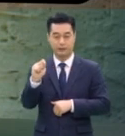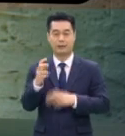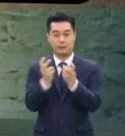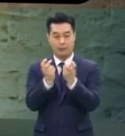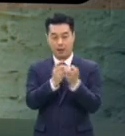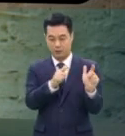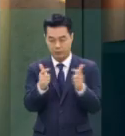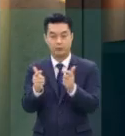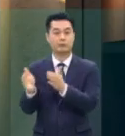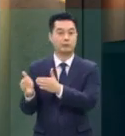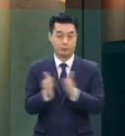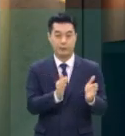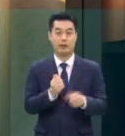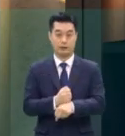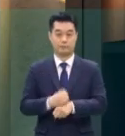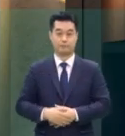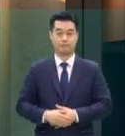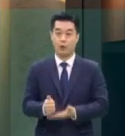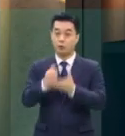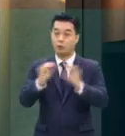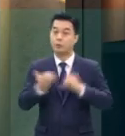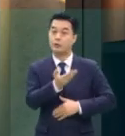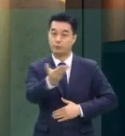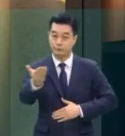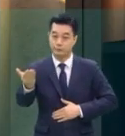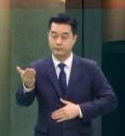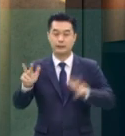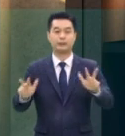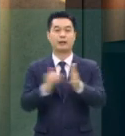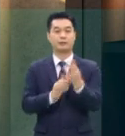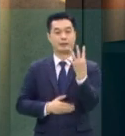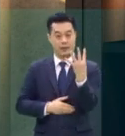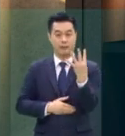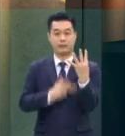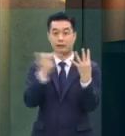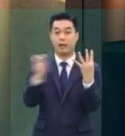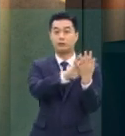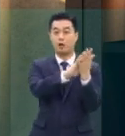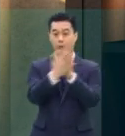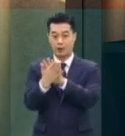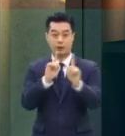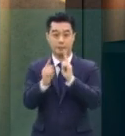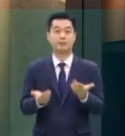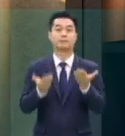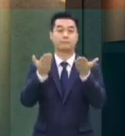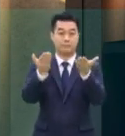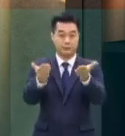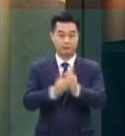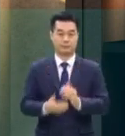하겠습니다 존경하는 국민 여러분 지금까지 4가지 대전 안에 대해 말씀드렸습니다